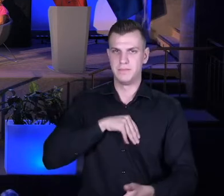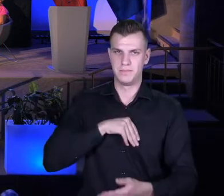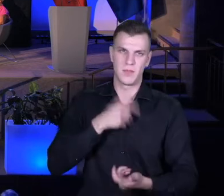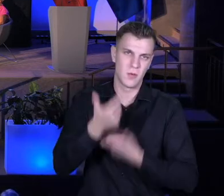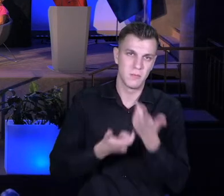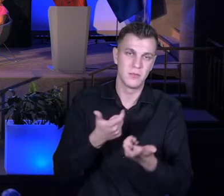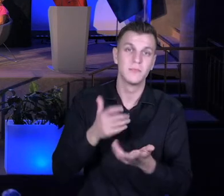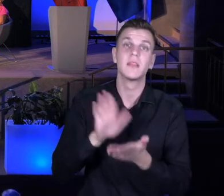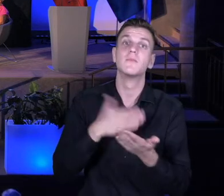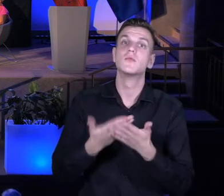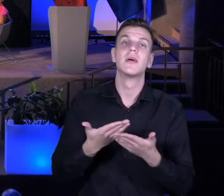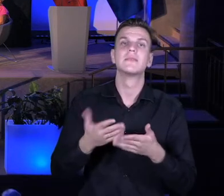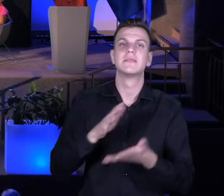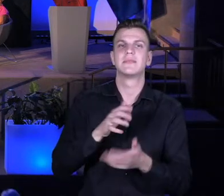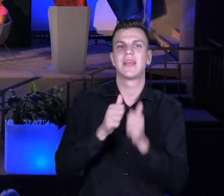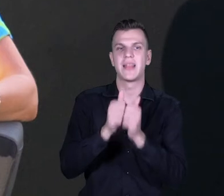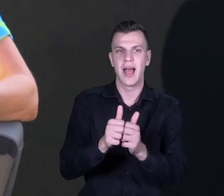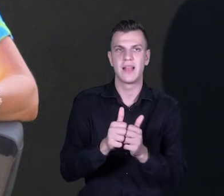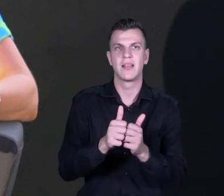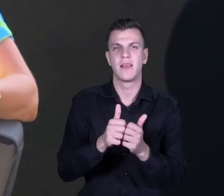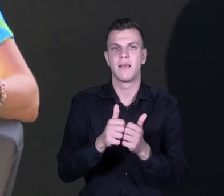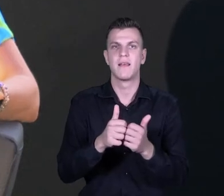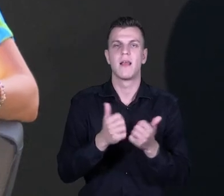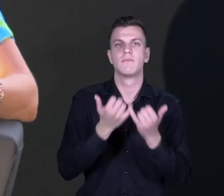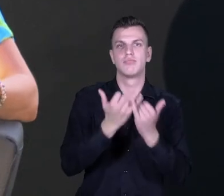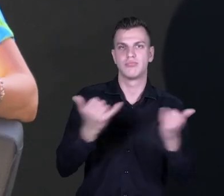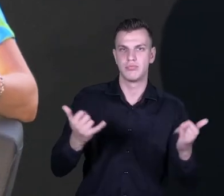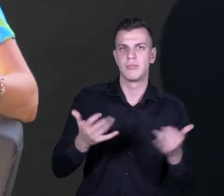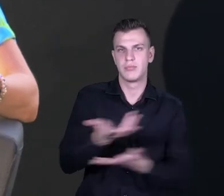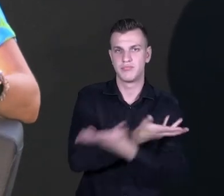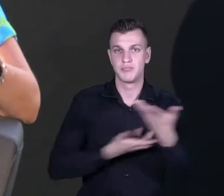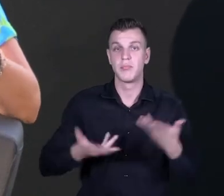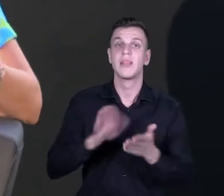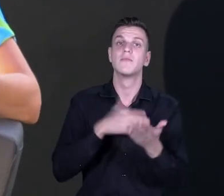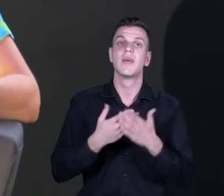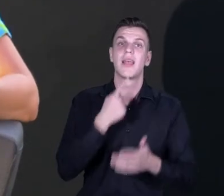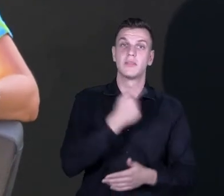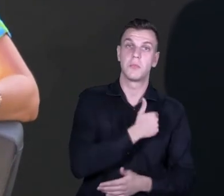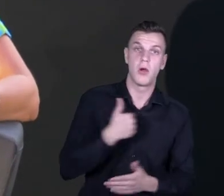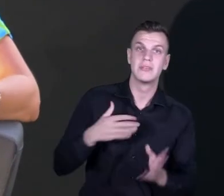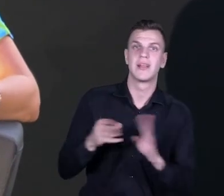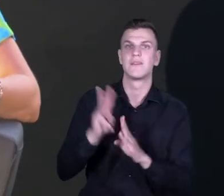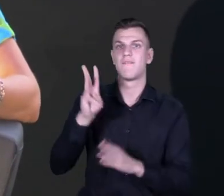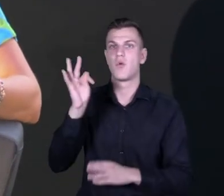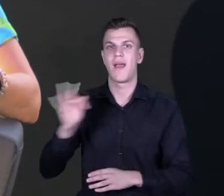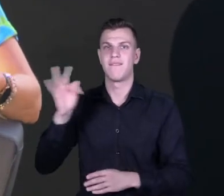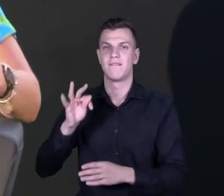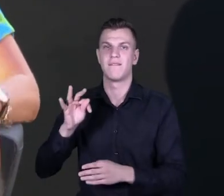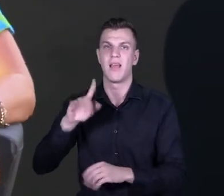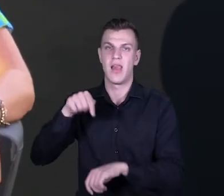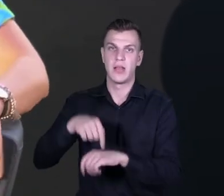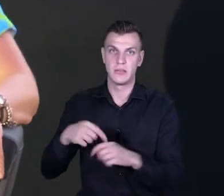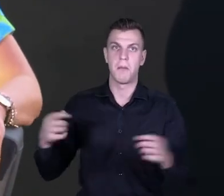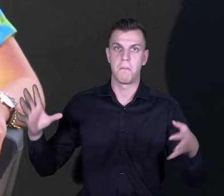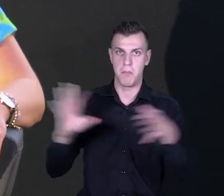zadaniach interdyscyplinarnych łączyłyśmy lekcję języka polskiego z lekcją wychowania fizycznego. Tu nauczanie zdalne nam pomagało, akurat